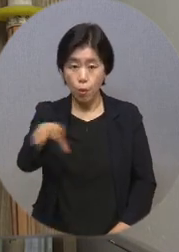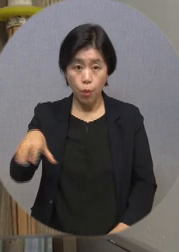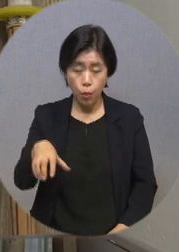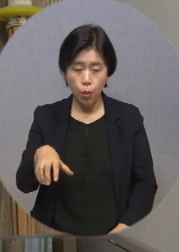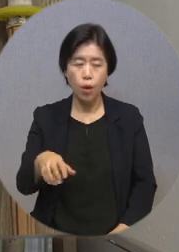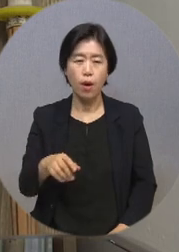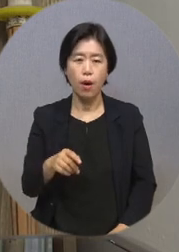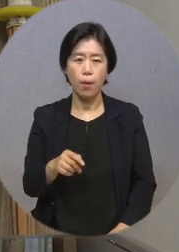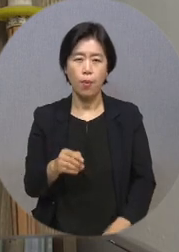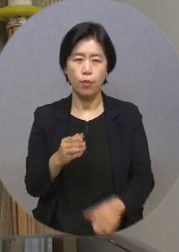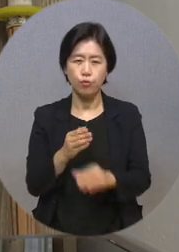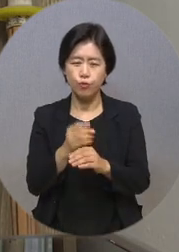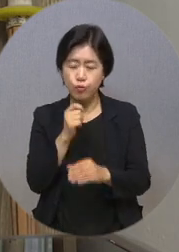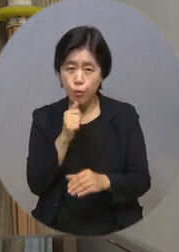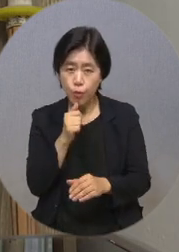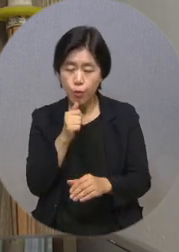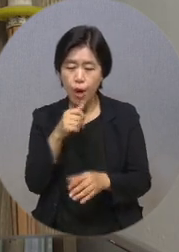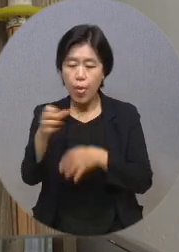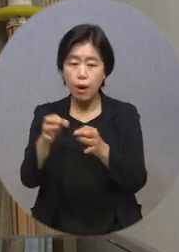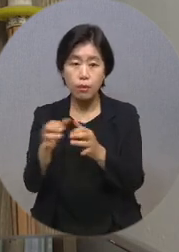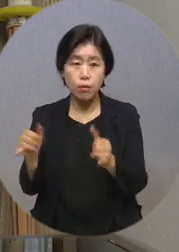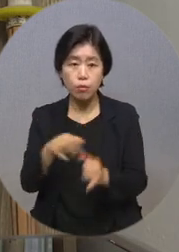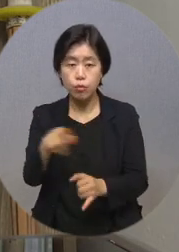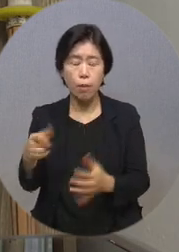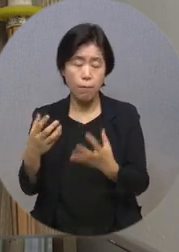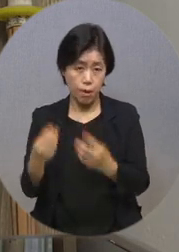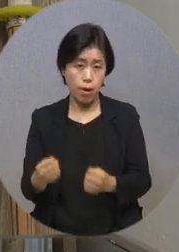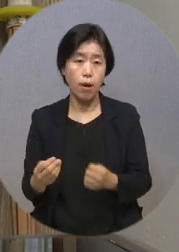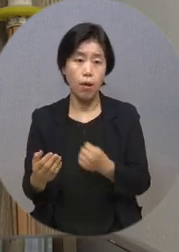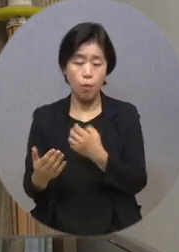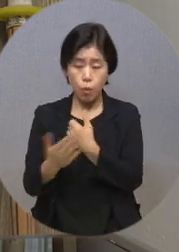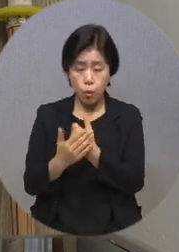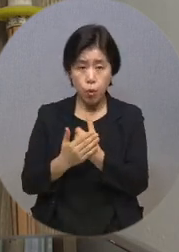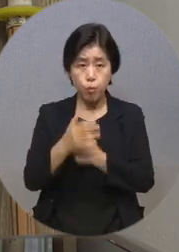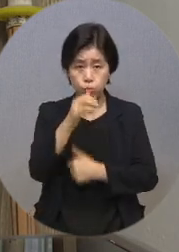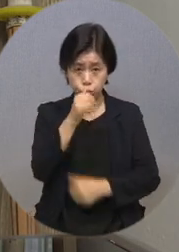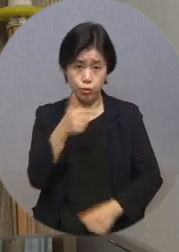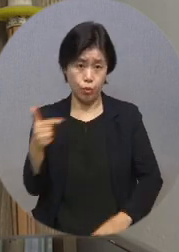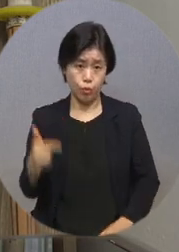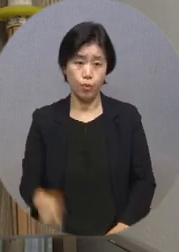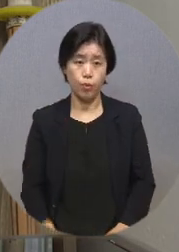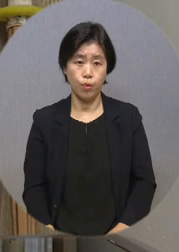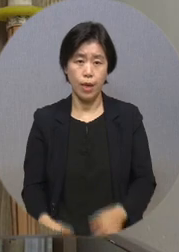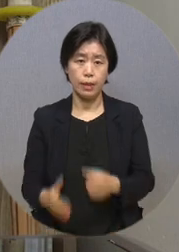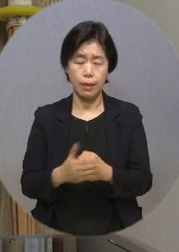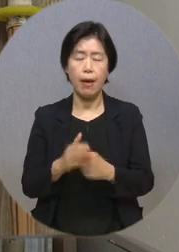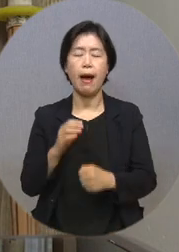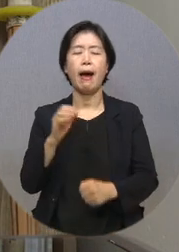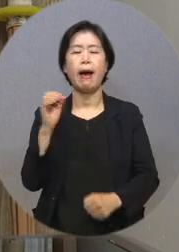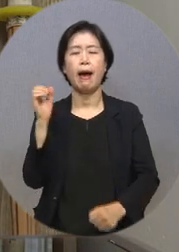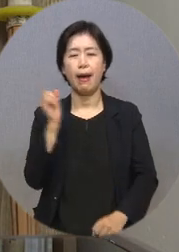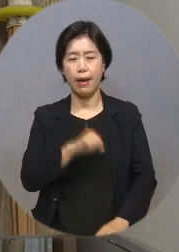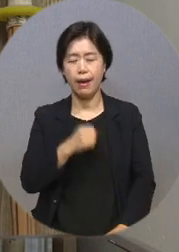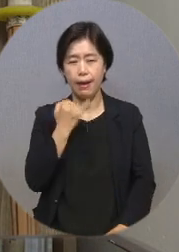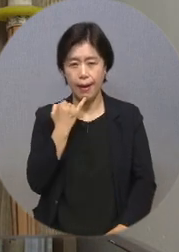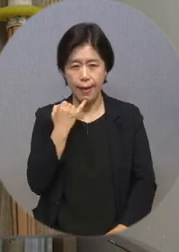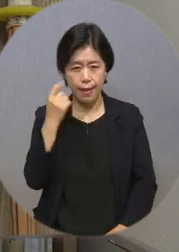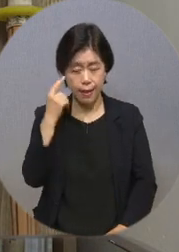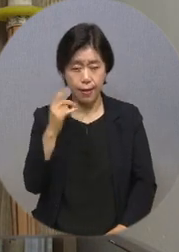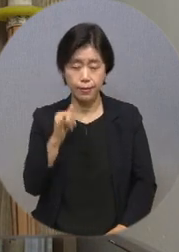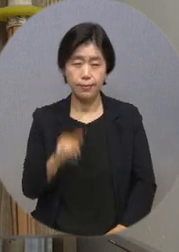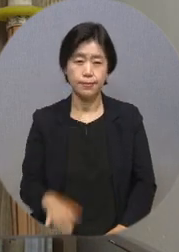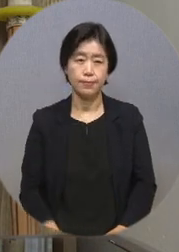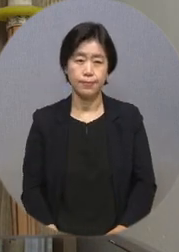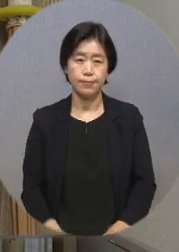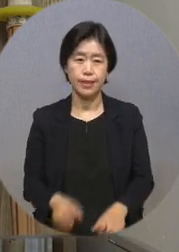네. 이분들이 계셔서 우리 복지사각지대가 희망을 좀 가질 수 있겠구나라는 생각을 갖고 있습니다. 정말